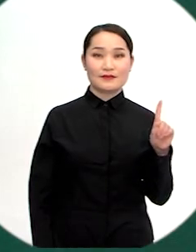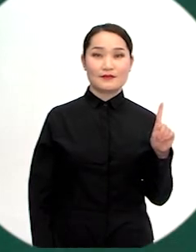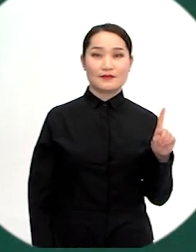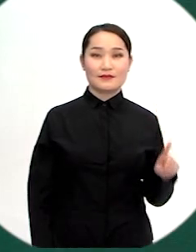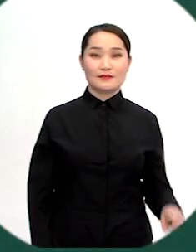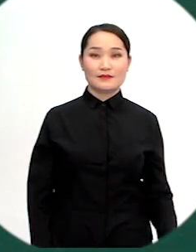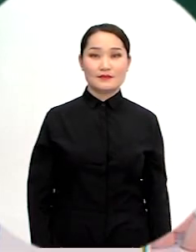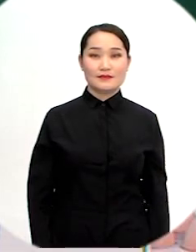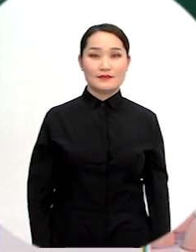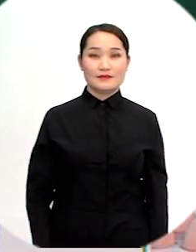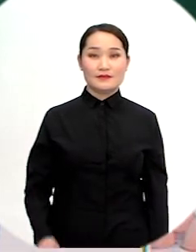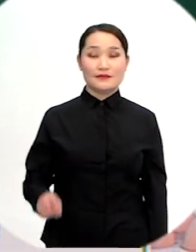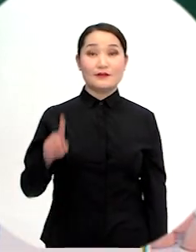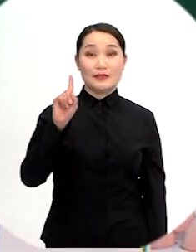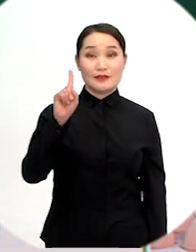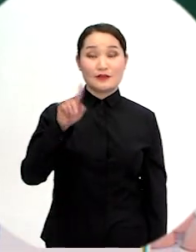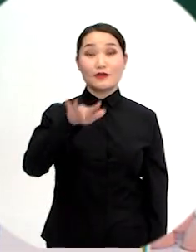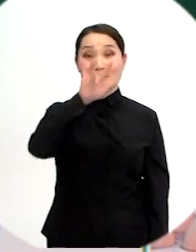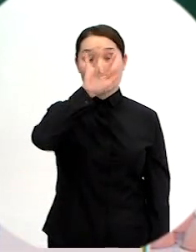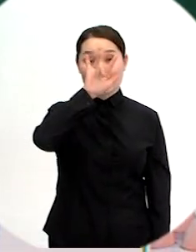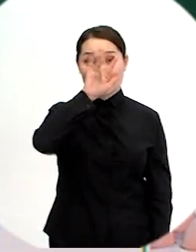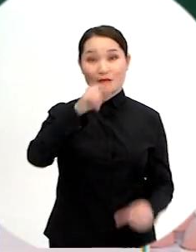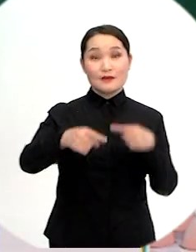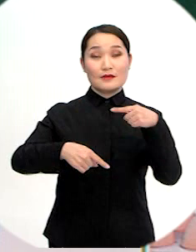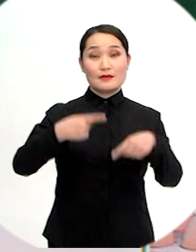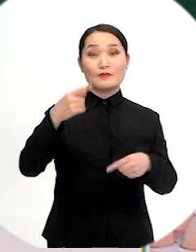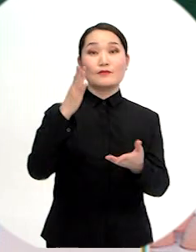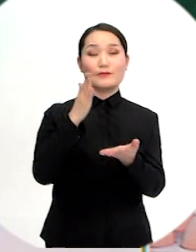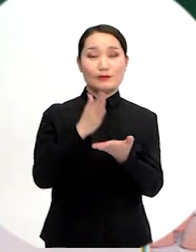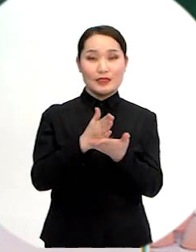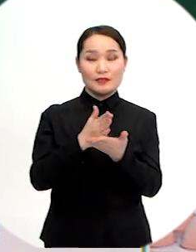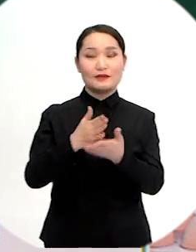нэг, нэг зүгий сондгоорч бай.